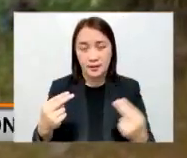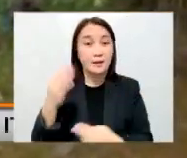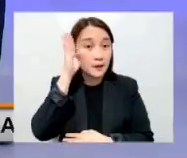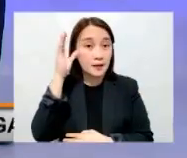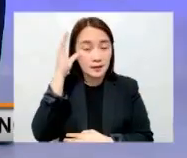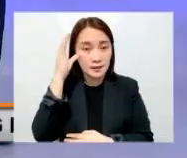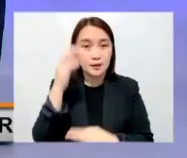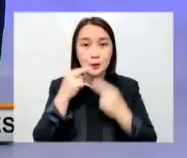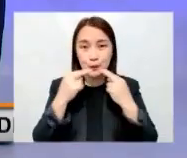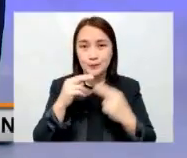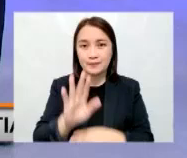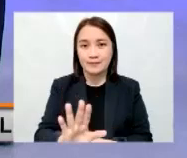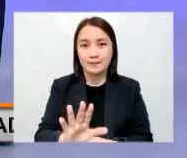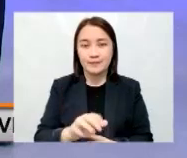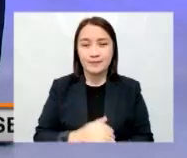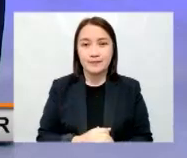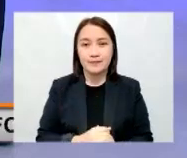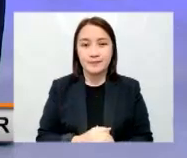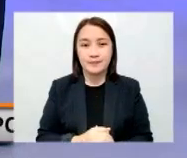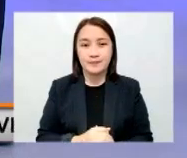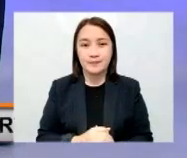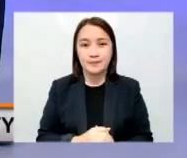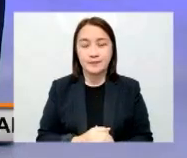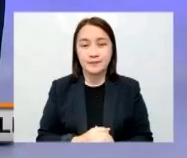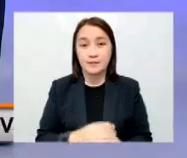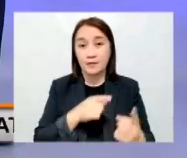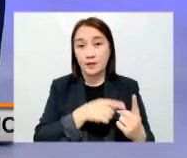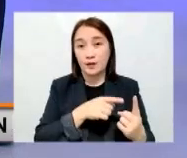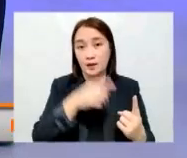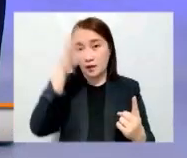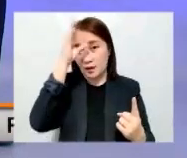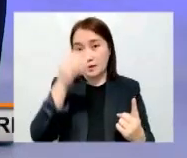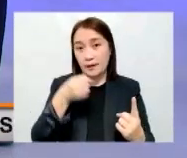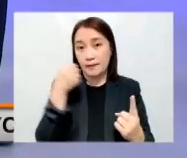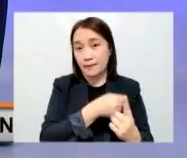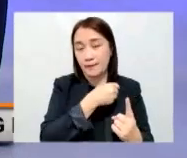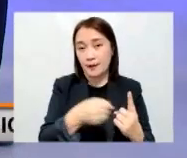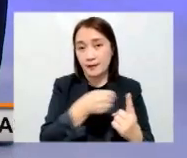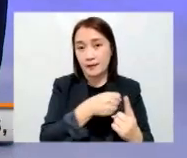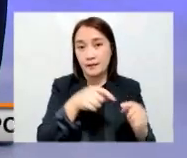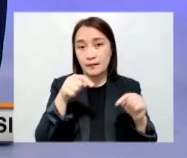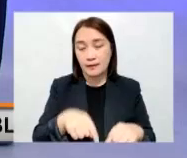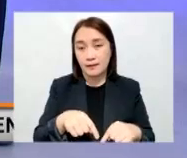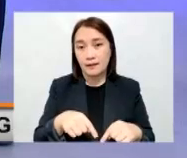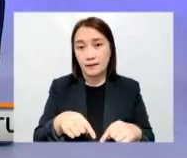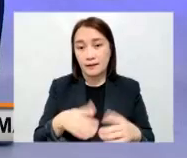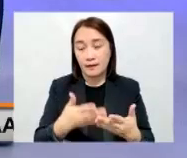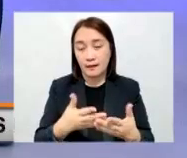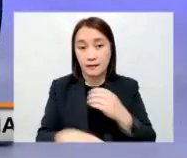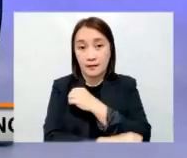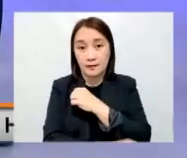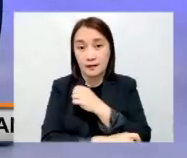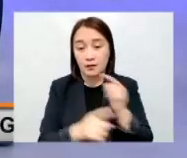News 5. Bugbog ang inabot ng isang lalaking nagnakaw sa isang bahay sa Tondo, Maynila. Tinangay pa ng suspect ang pera,